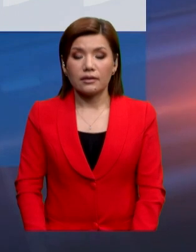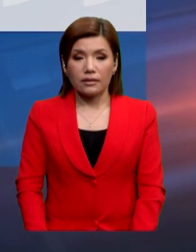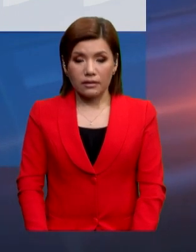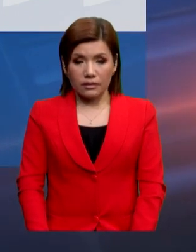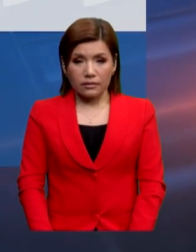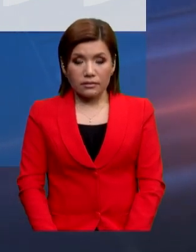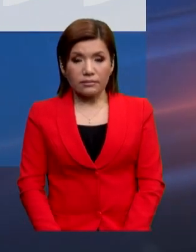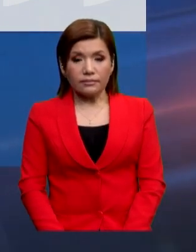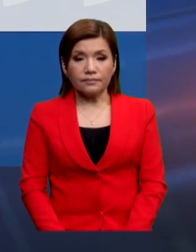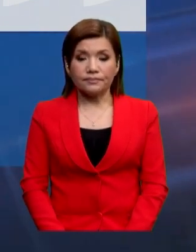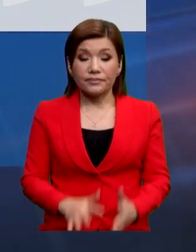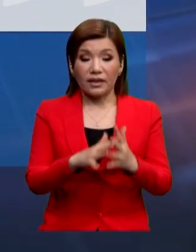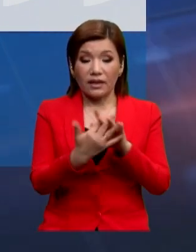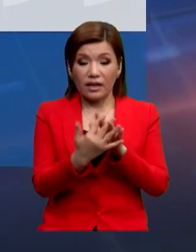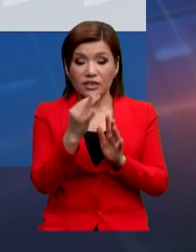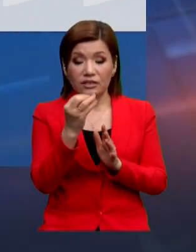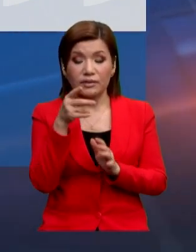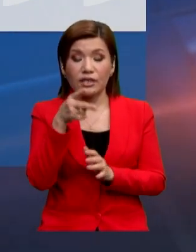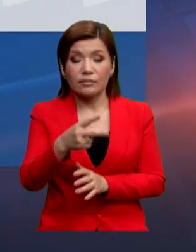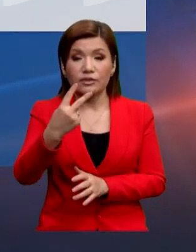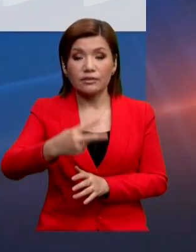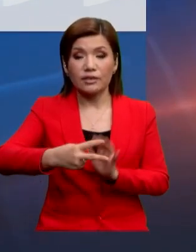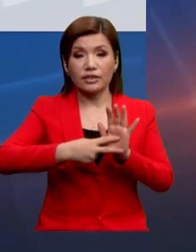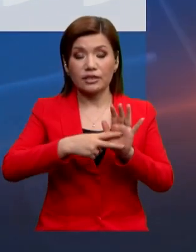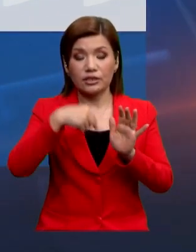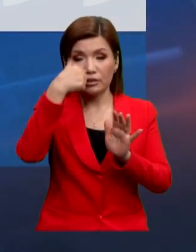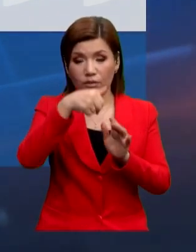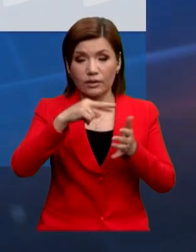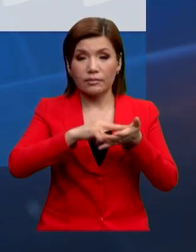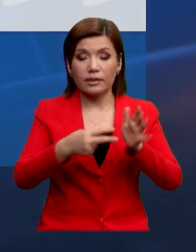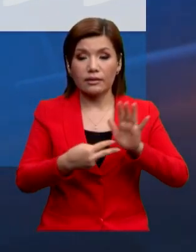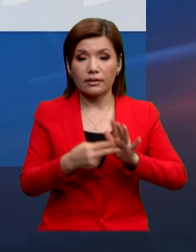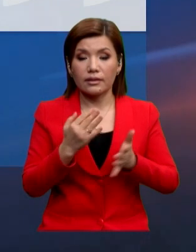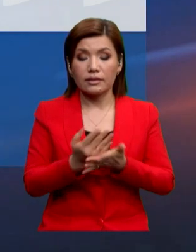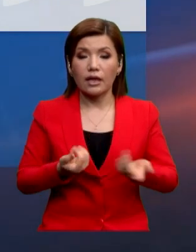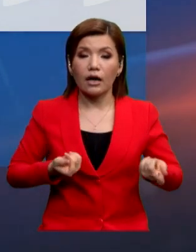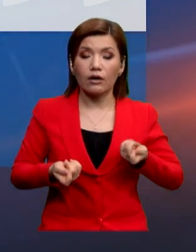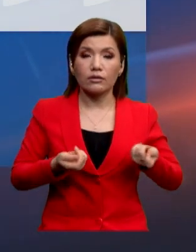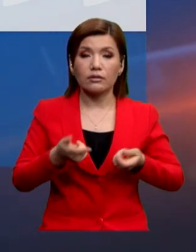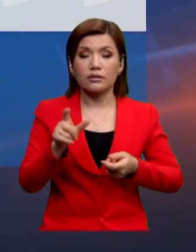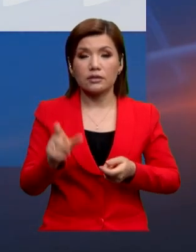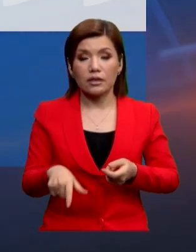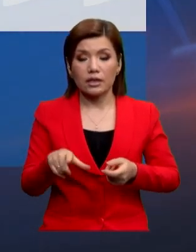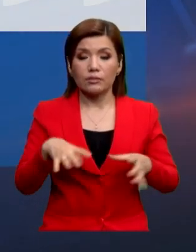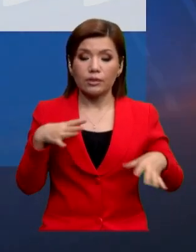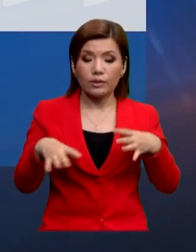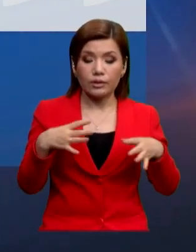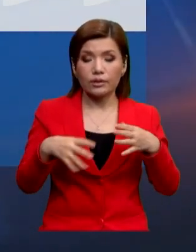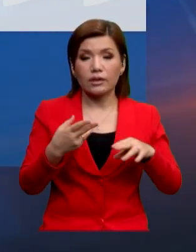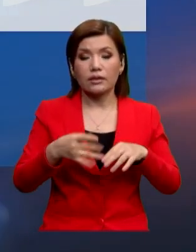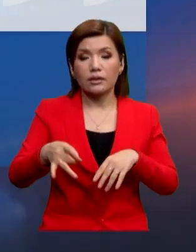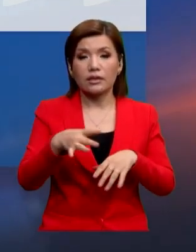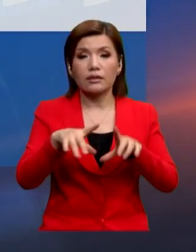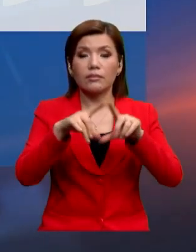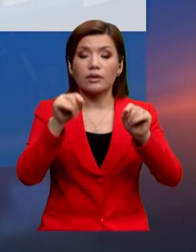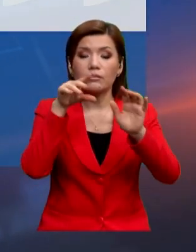Жақсылық елді мекенінде спорт кешенін салу 2027 жылға жоспарланып отыр. Аудан әкімдігінің спорт және дене шынықтыру бөлімінің тарапынан